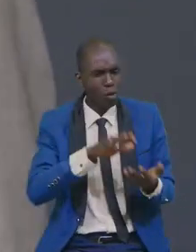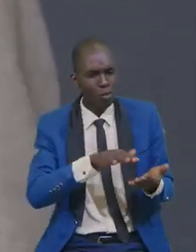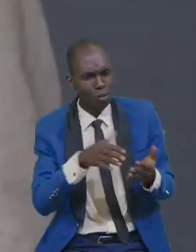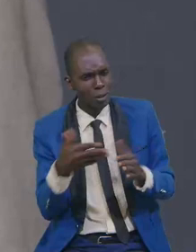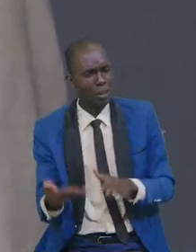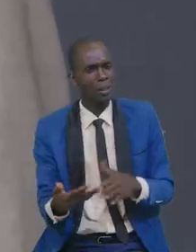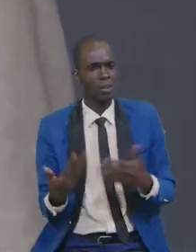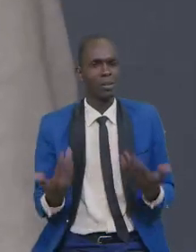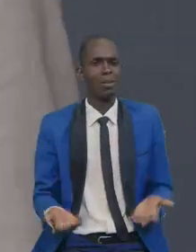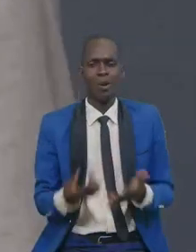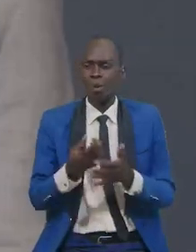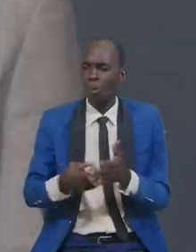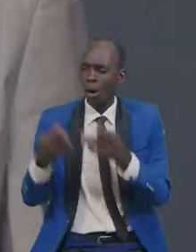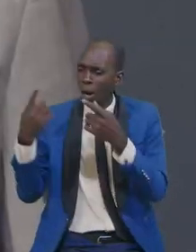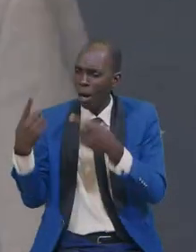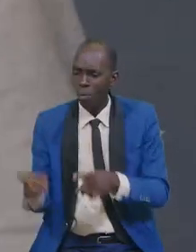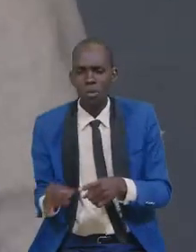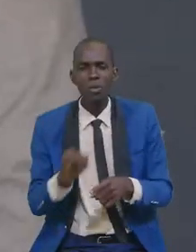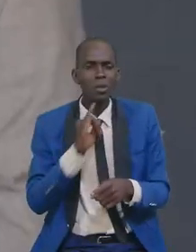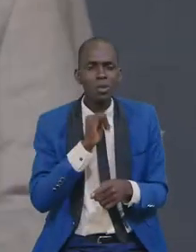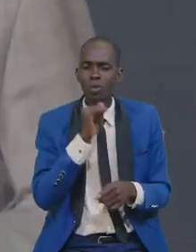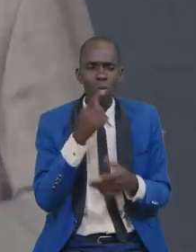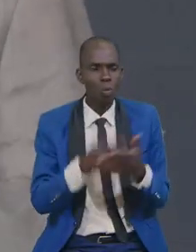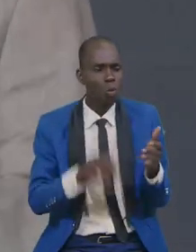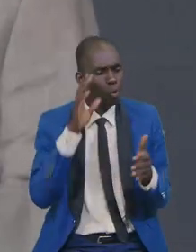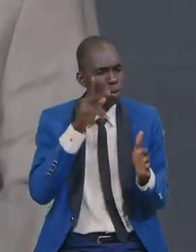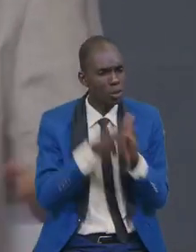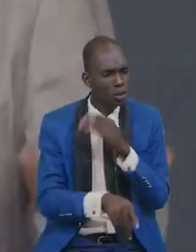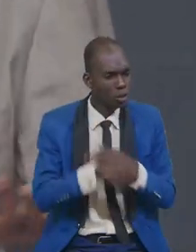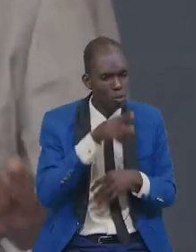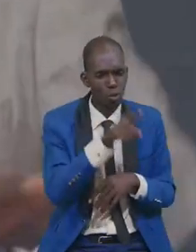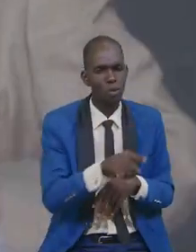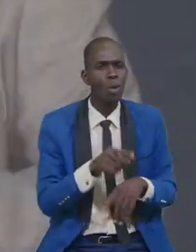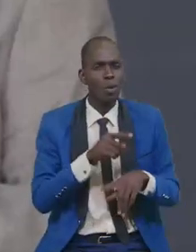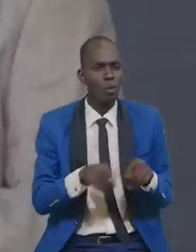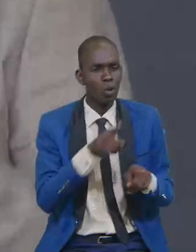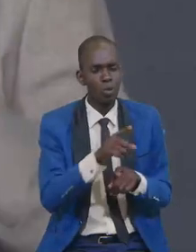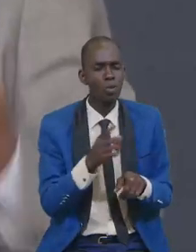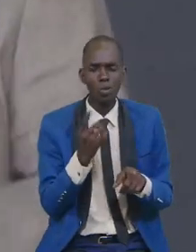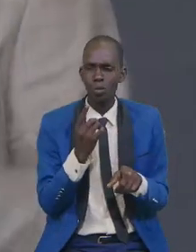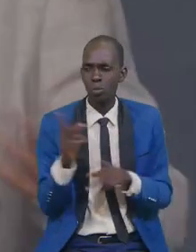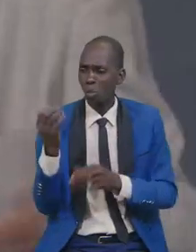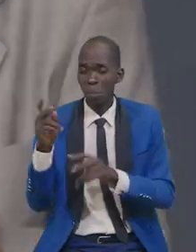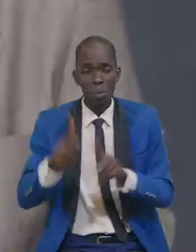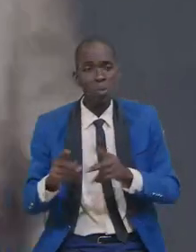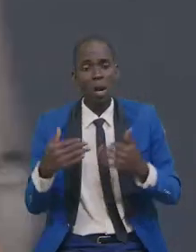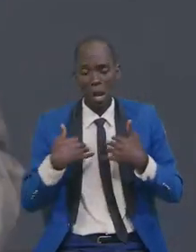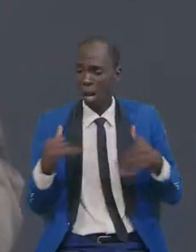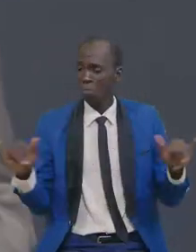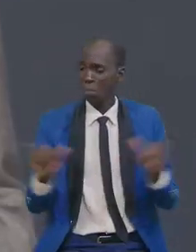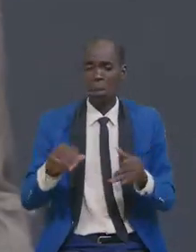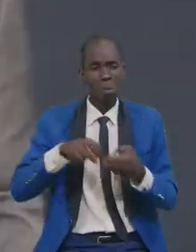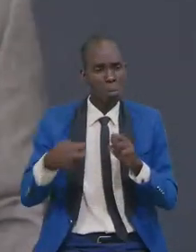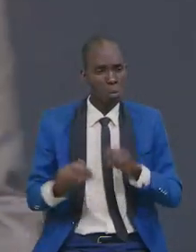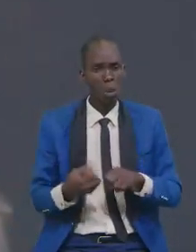est arrivé, c'est même pas aussi lourd que ça. L'ayant enduré plus que ça. Et ils ont continué leur chemin